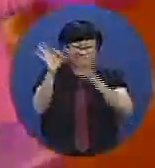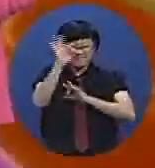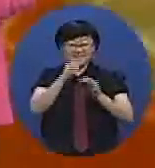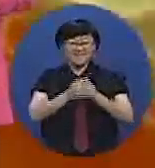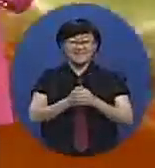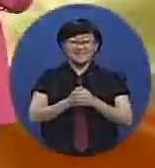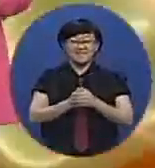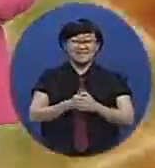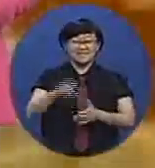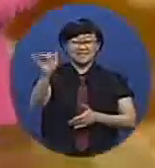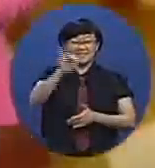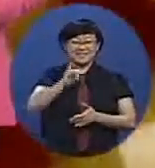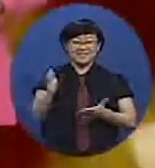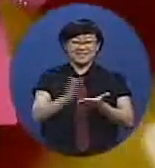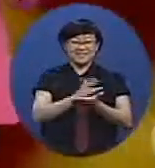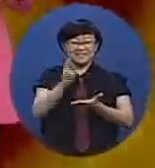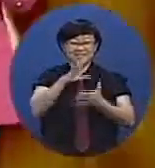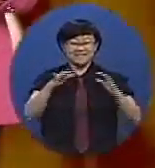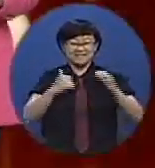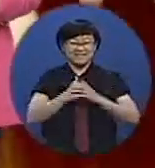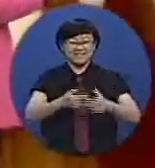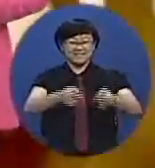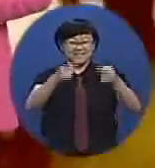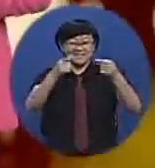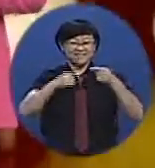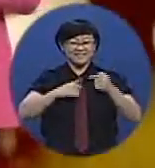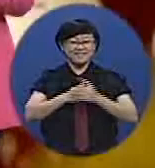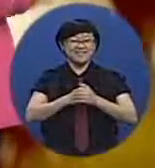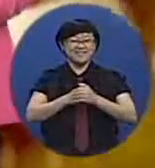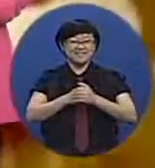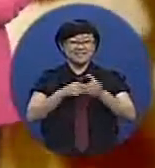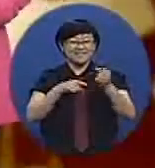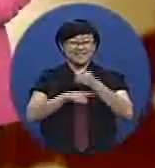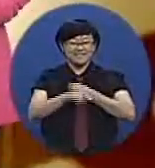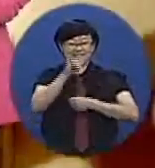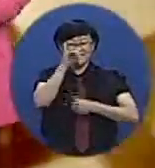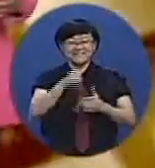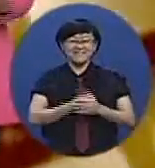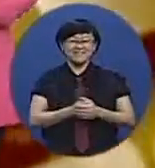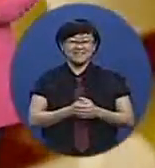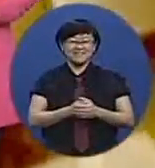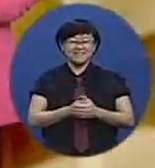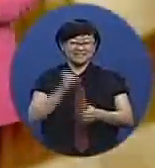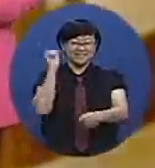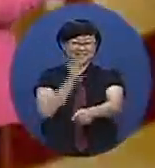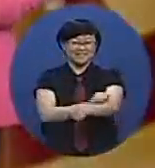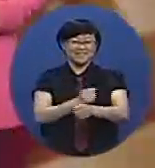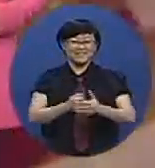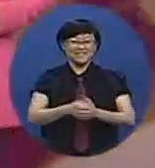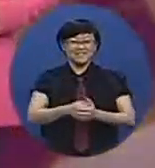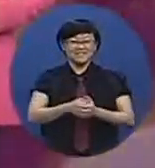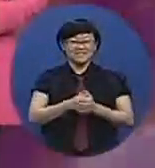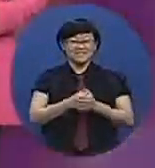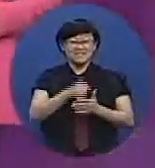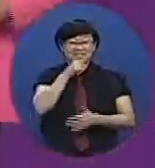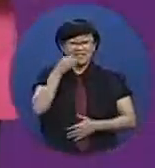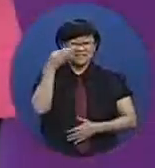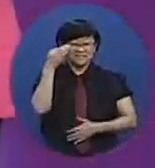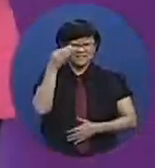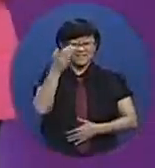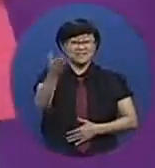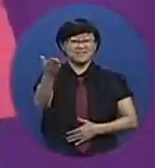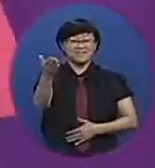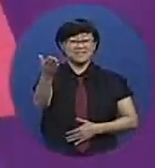저희 전국 나는 노래자랑은 참가하는데도 네. 또 아이, 의리가 있습니다. 예, 잘하셨어요. 점수 보겠습니다. 점수,